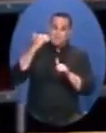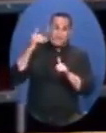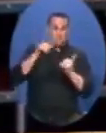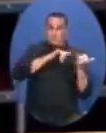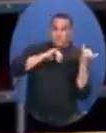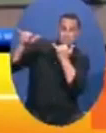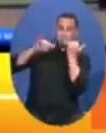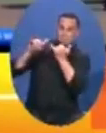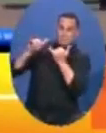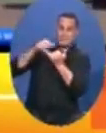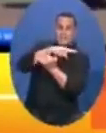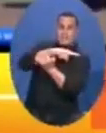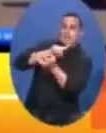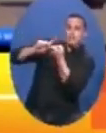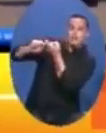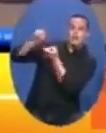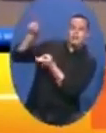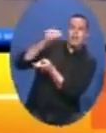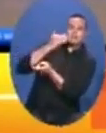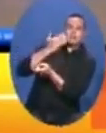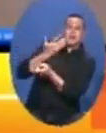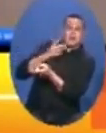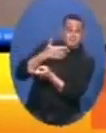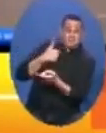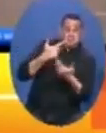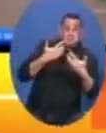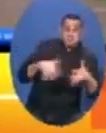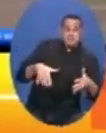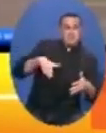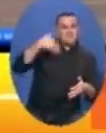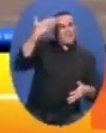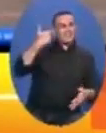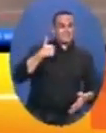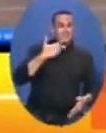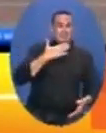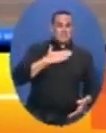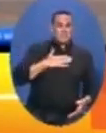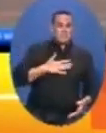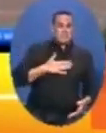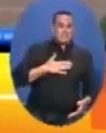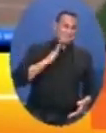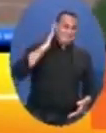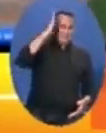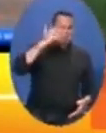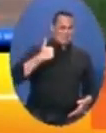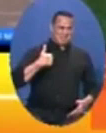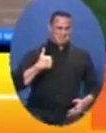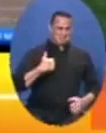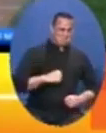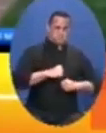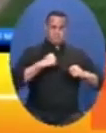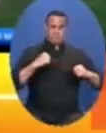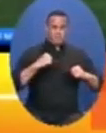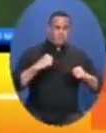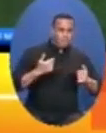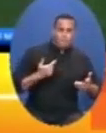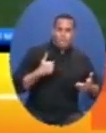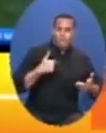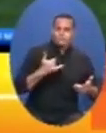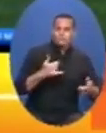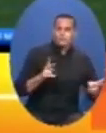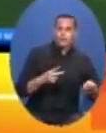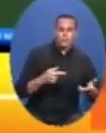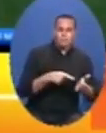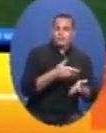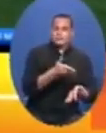מסין. ואם אנחנו מאבדים את כל אלה, אז היכולת שלנו להגיע למקום שבו אנחנו לא נהיה תלויים בזה. נפגמת. ואיפה סין עומדת היום?